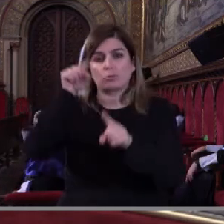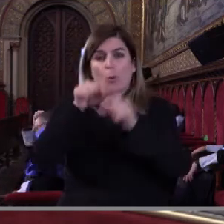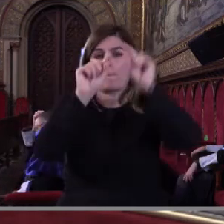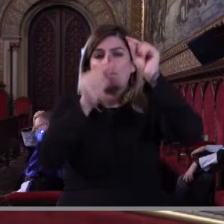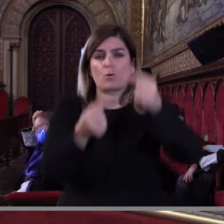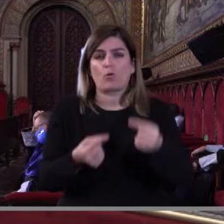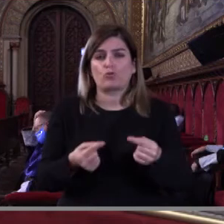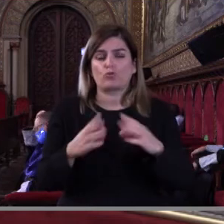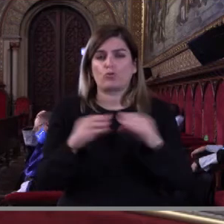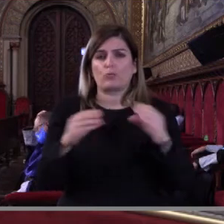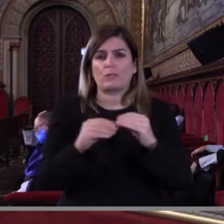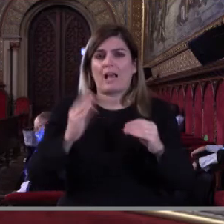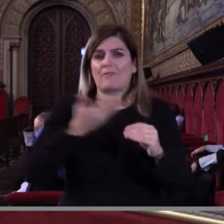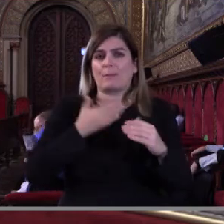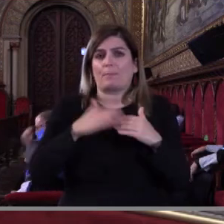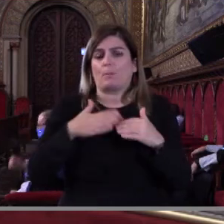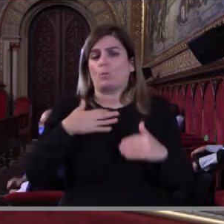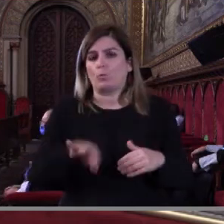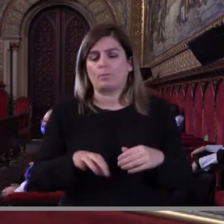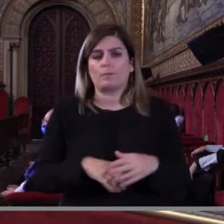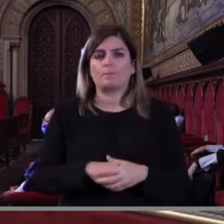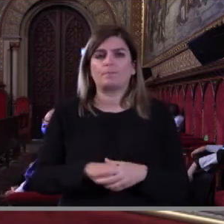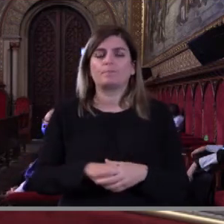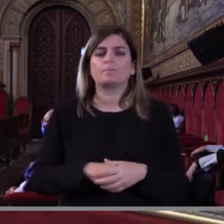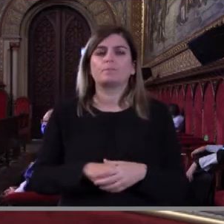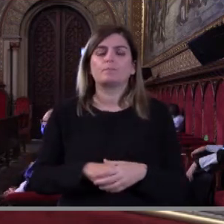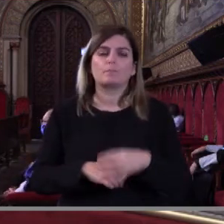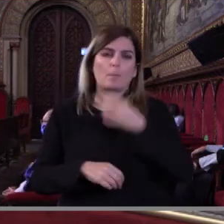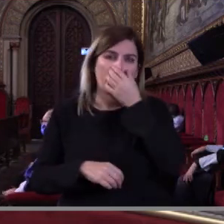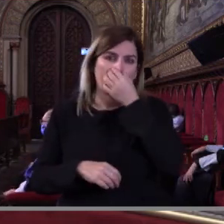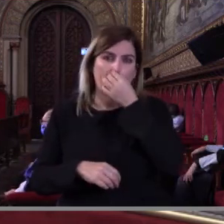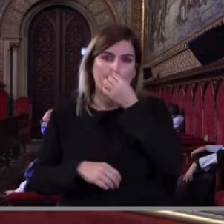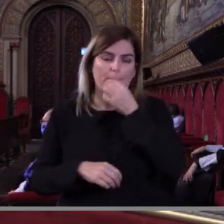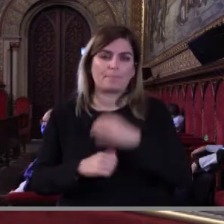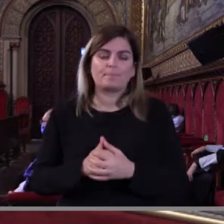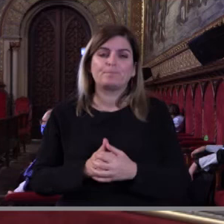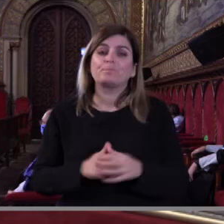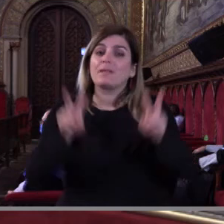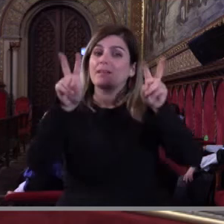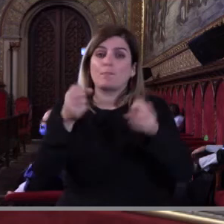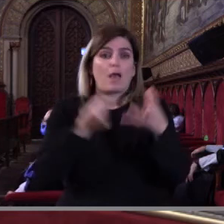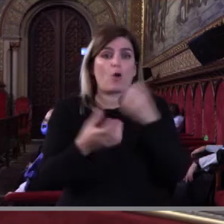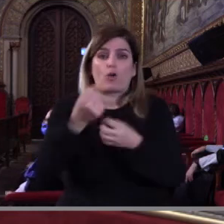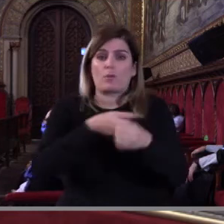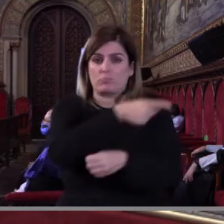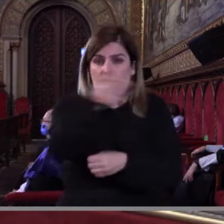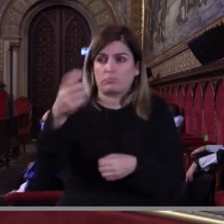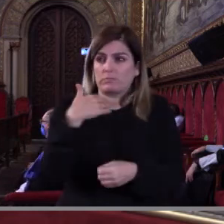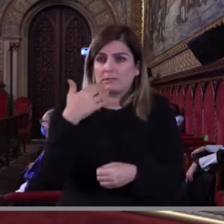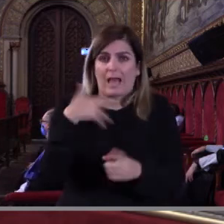de les universitats siguin el menys afectats possibles, no? Bé, en termes econòmics, doncs la situació vostès ja la